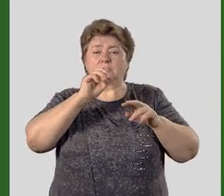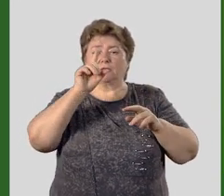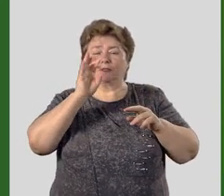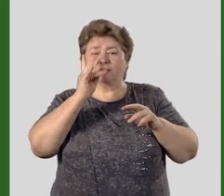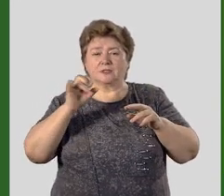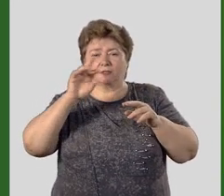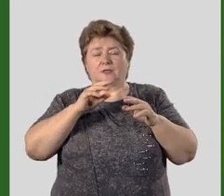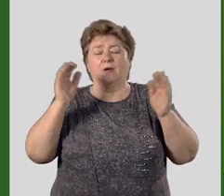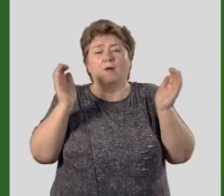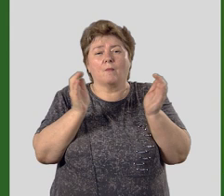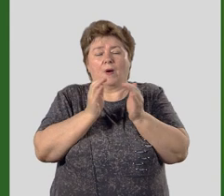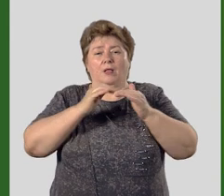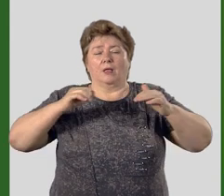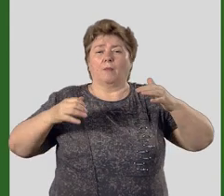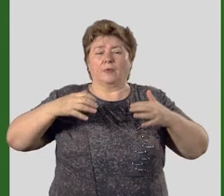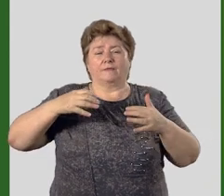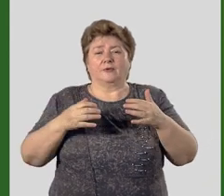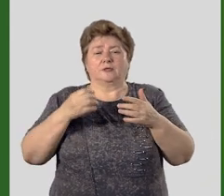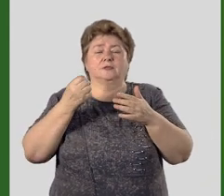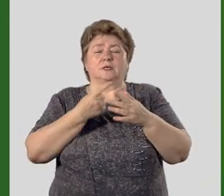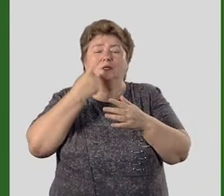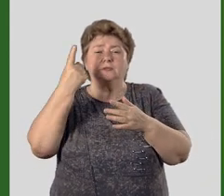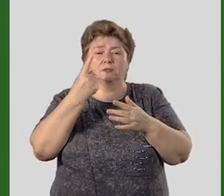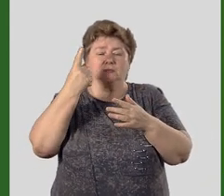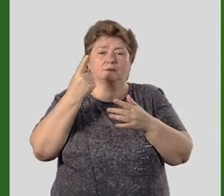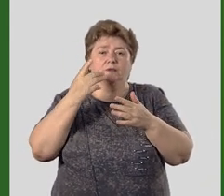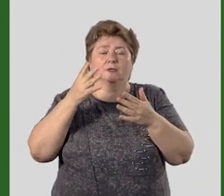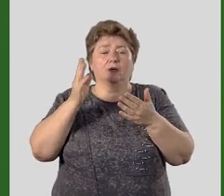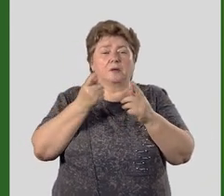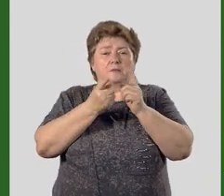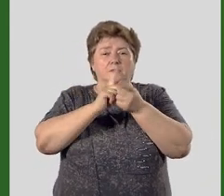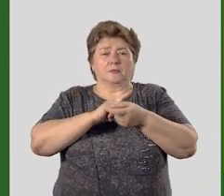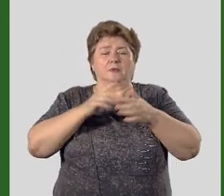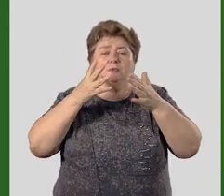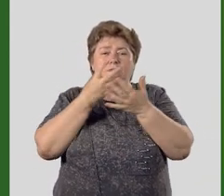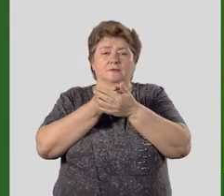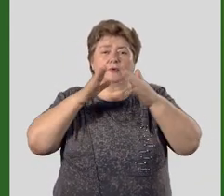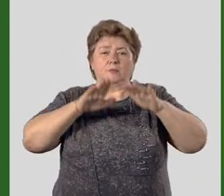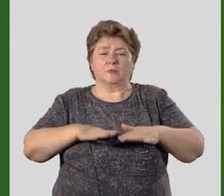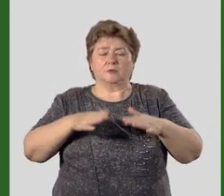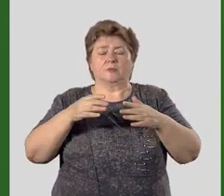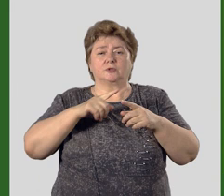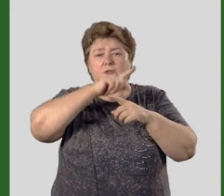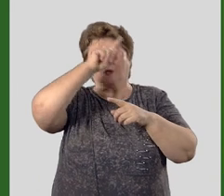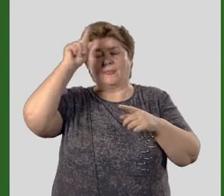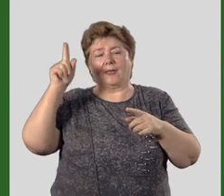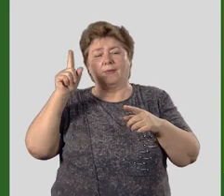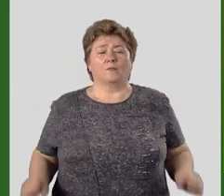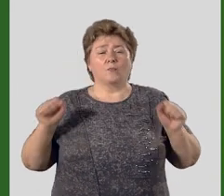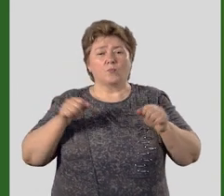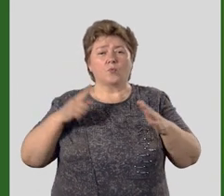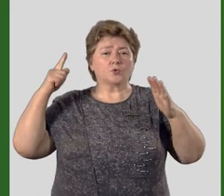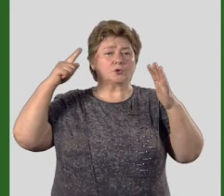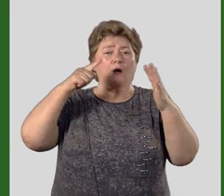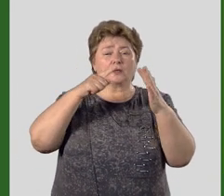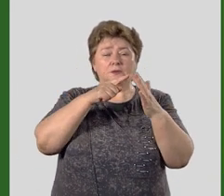созвездие Малой Медведицы. Она единственная не меняет свое местоположение на небе.